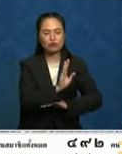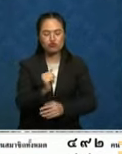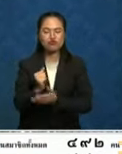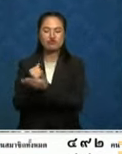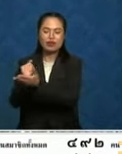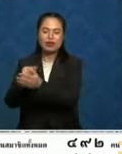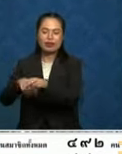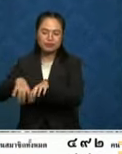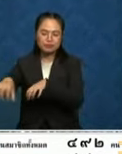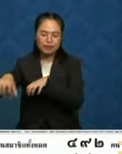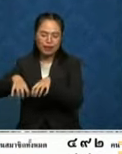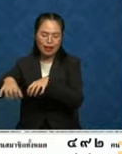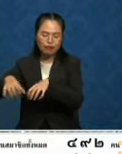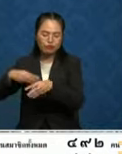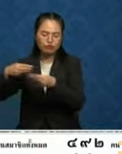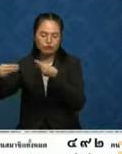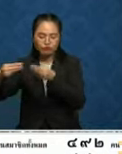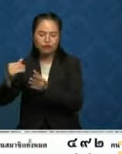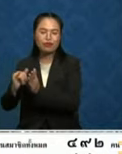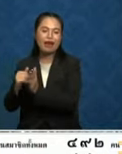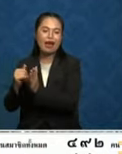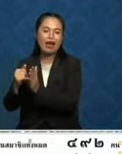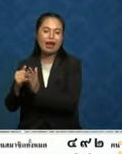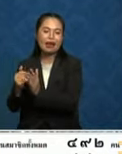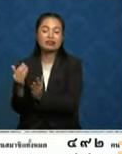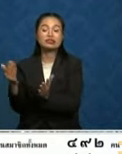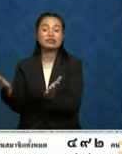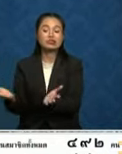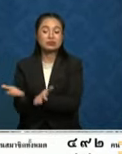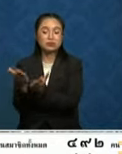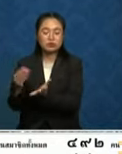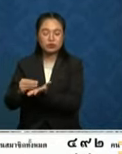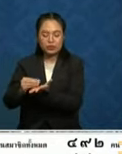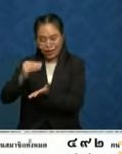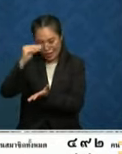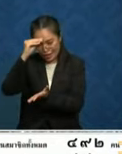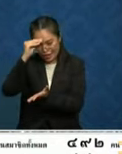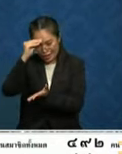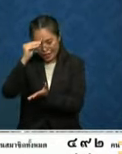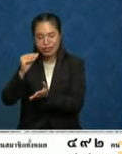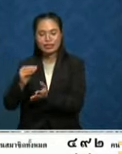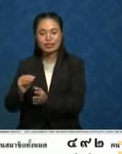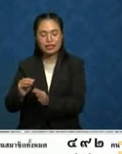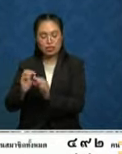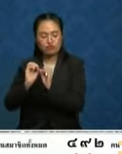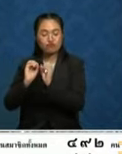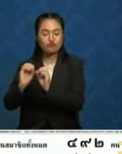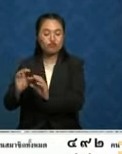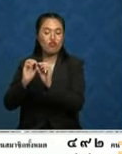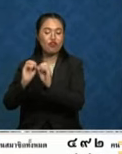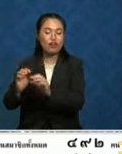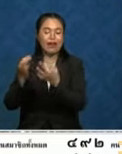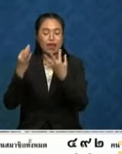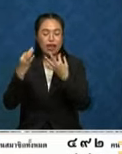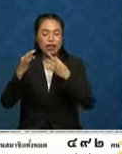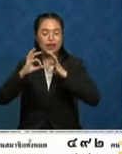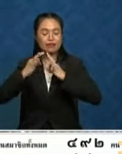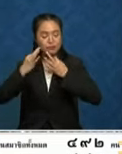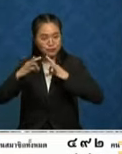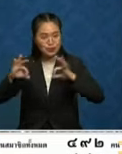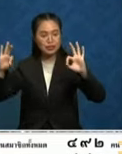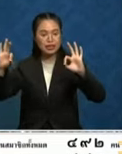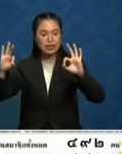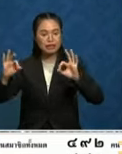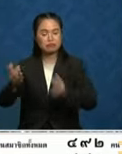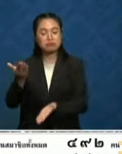2เสริมสร้างคุณภาพการศึกษาด้วยการจัดการอิสาให้มีอิสระมากขึ้นในเรื่อง